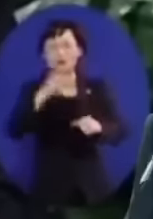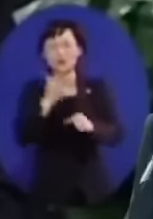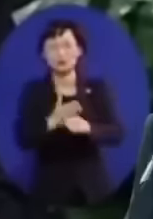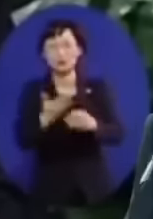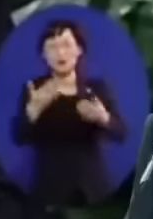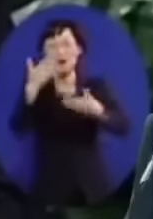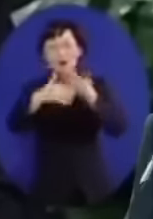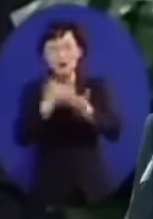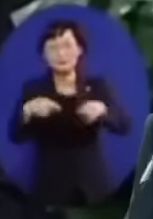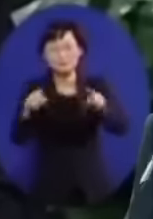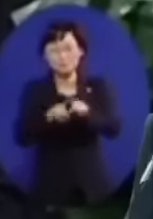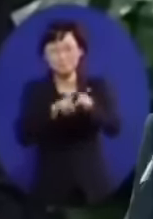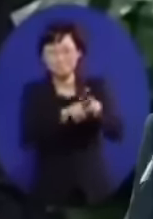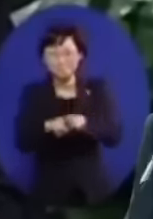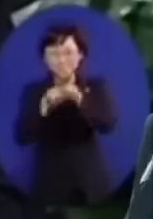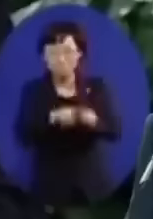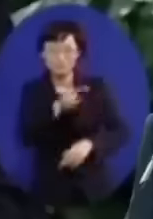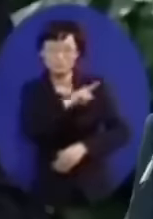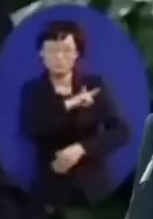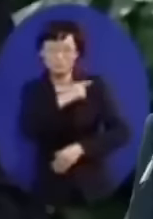있는 것이 제일 큰 축복이죠.